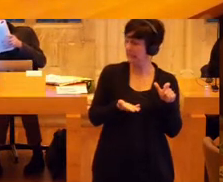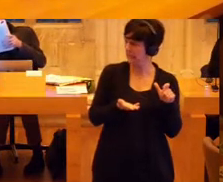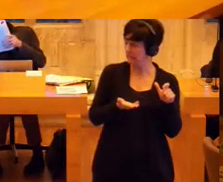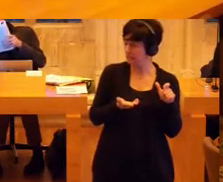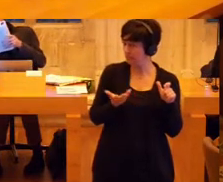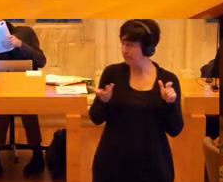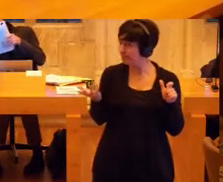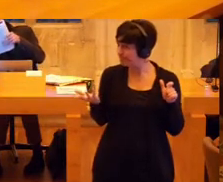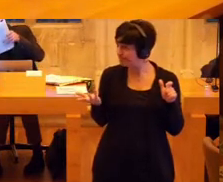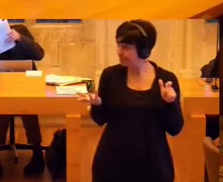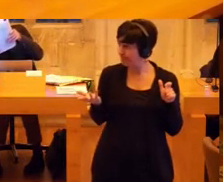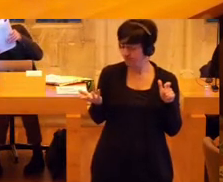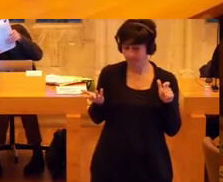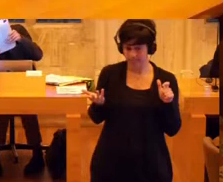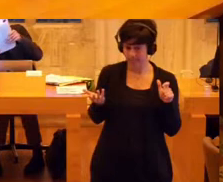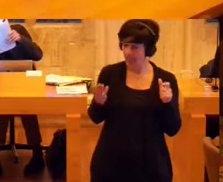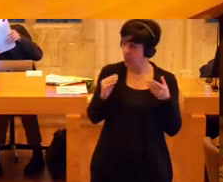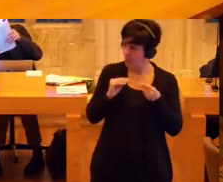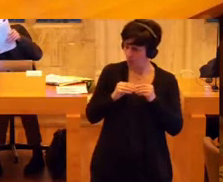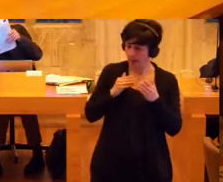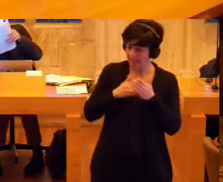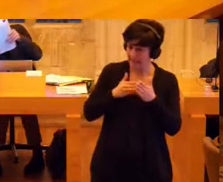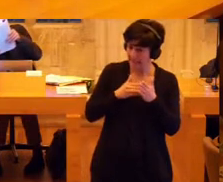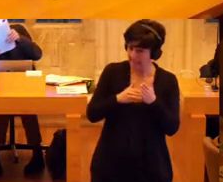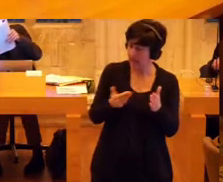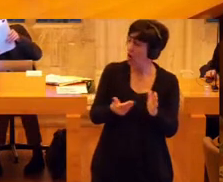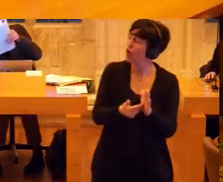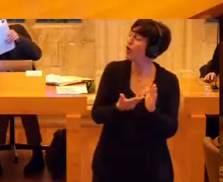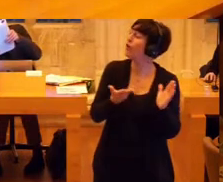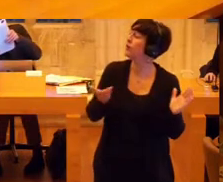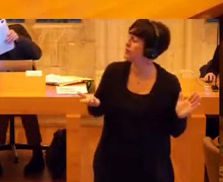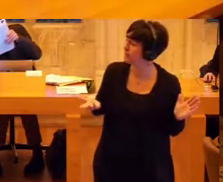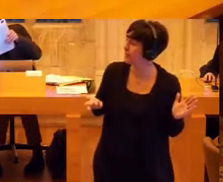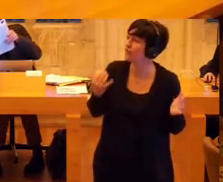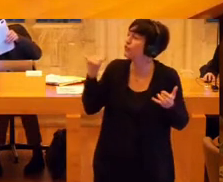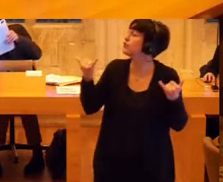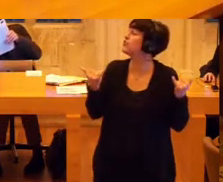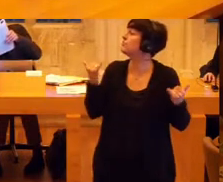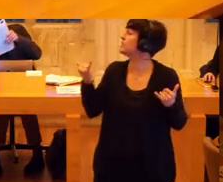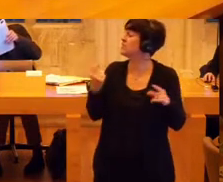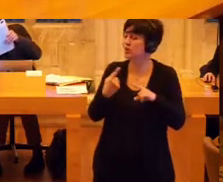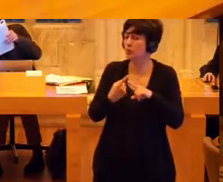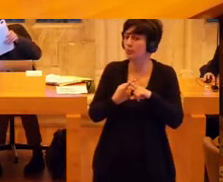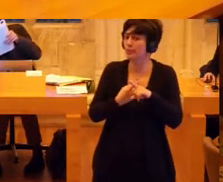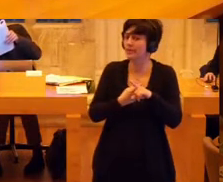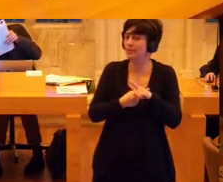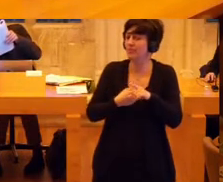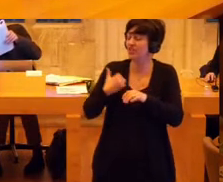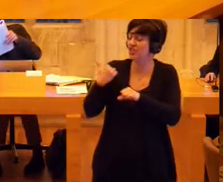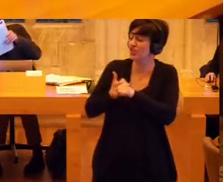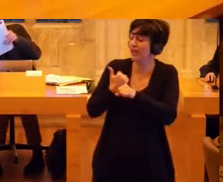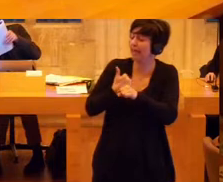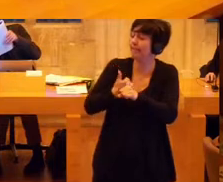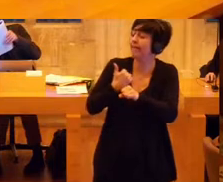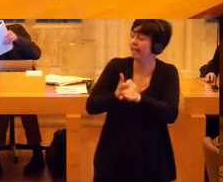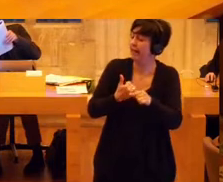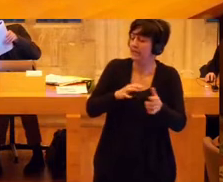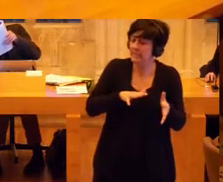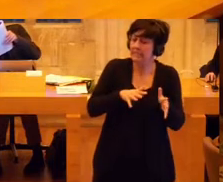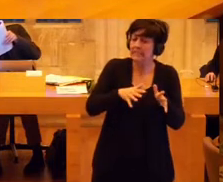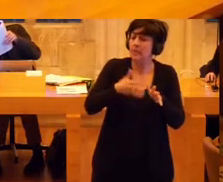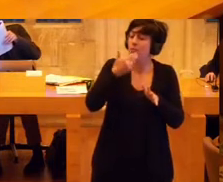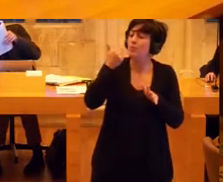semblerait qu'il y ait encore des difficultés. Alors j'imagine que au fur et à mesure des manifestations,